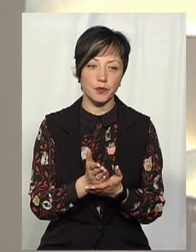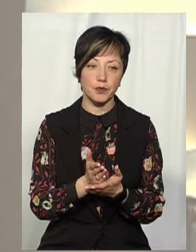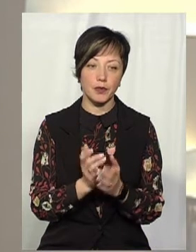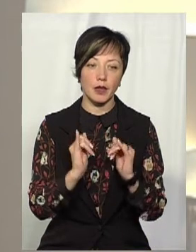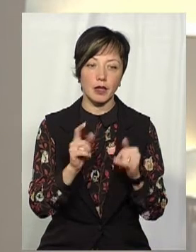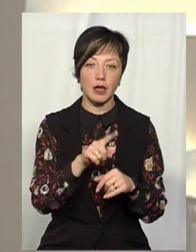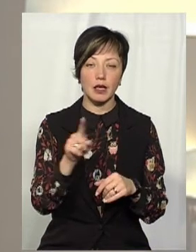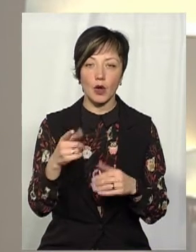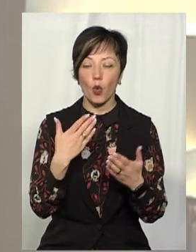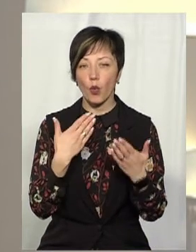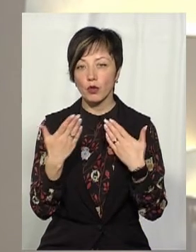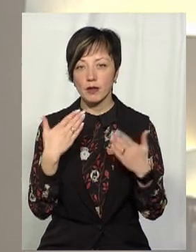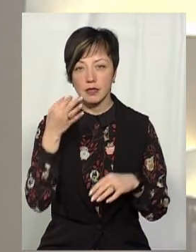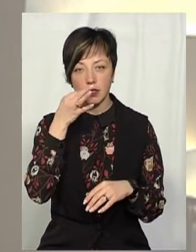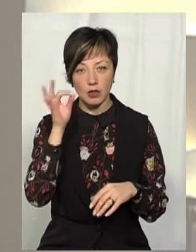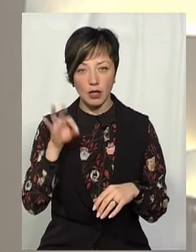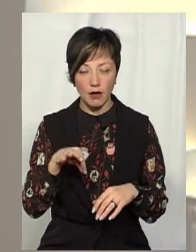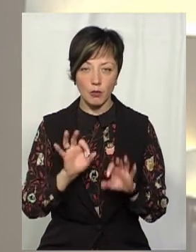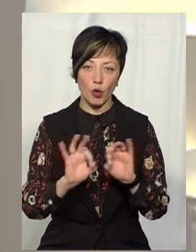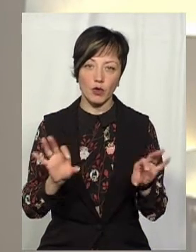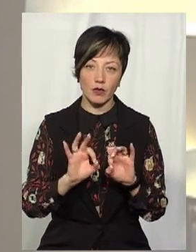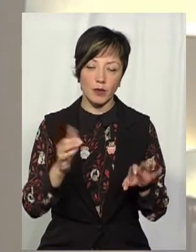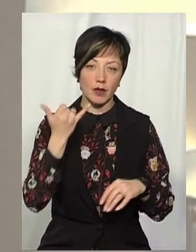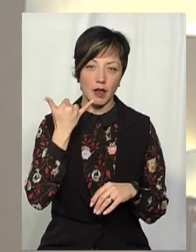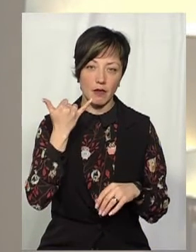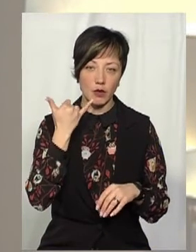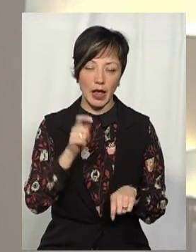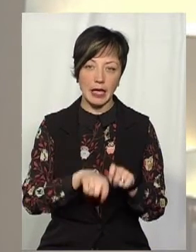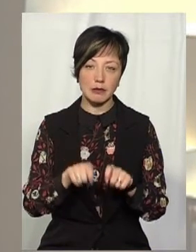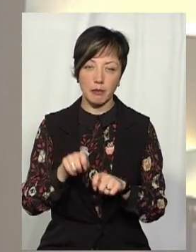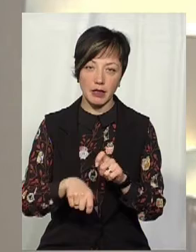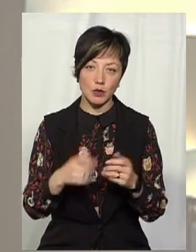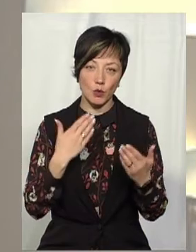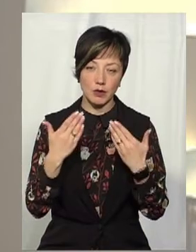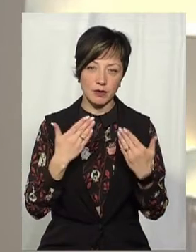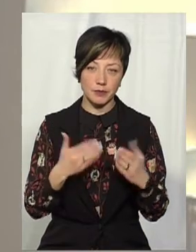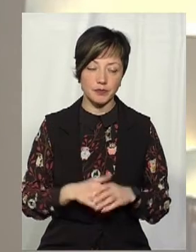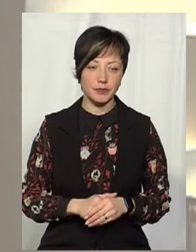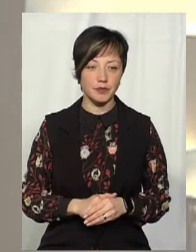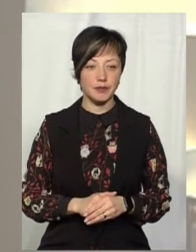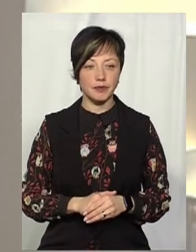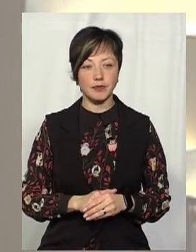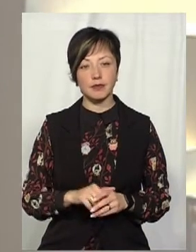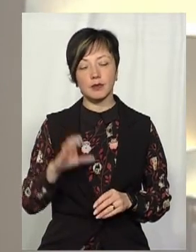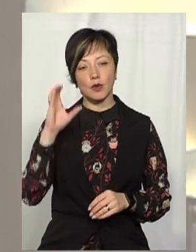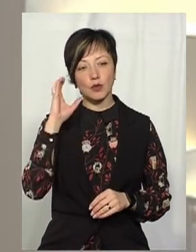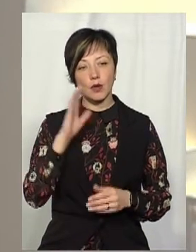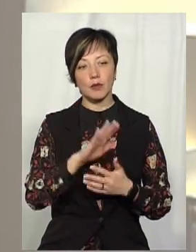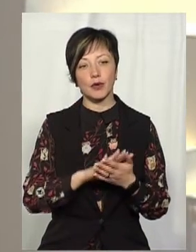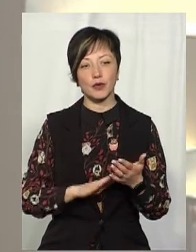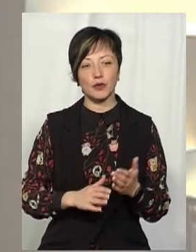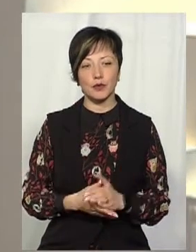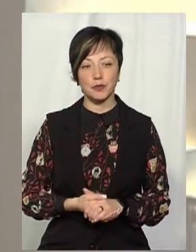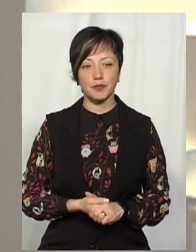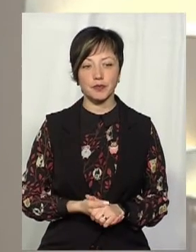них комунікаційні навички? Прокоментувала нам телефоном експертка із комунікації Алла Собко. Послухаємо і продовжимо